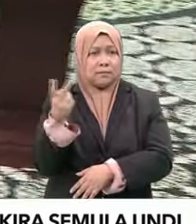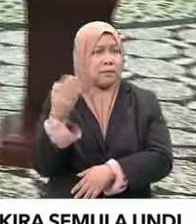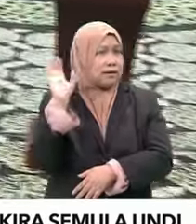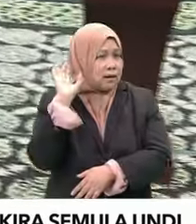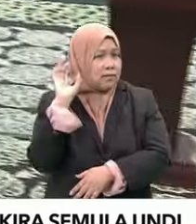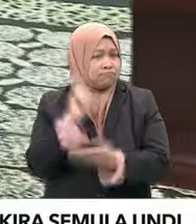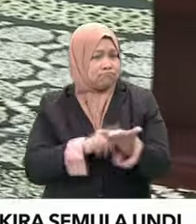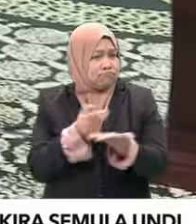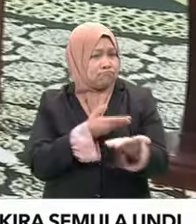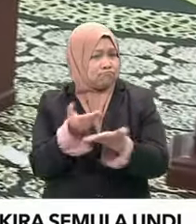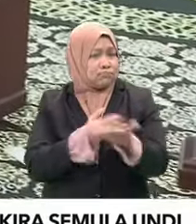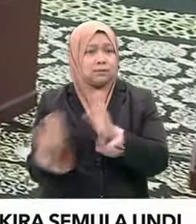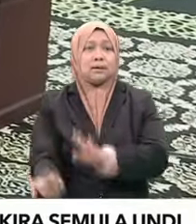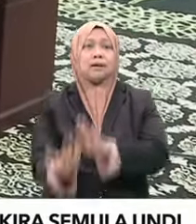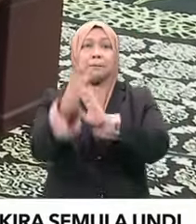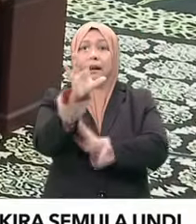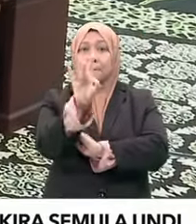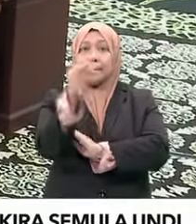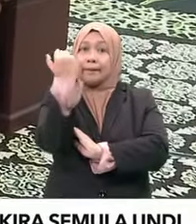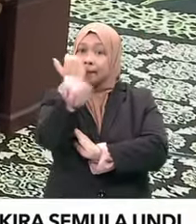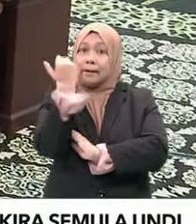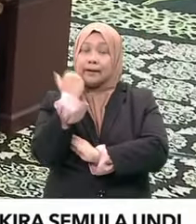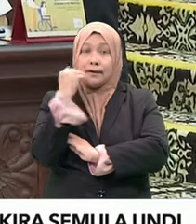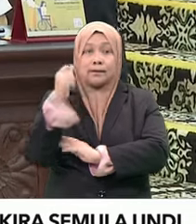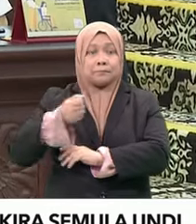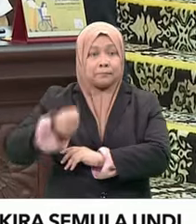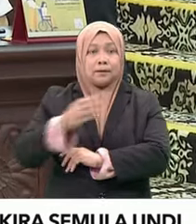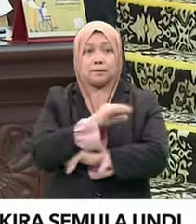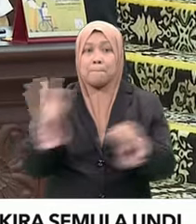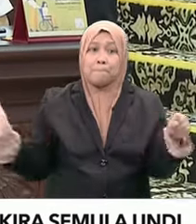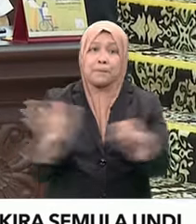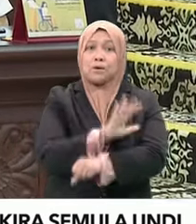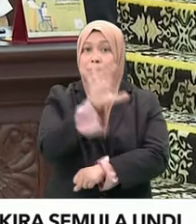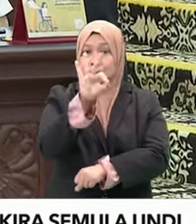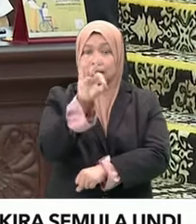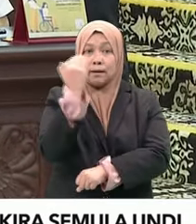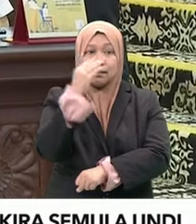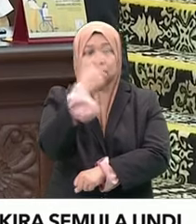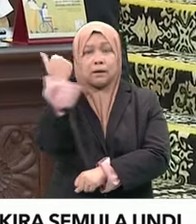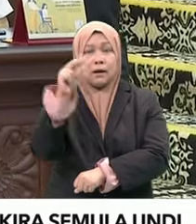Pendengaran berlangsung di hadapan 8 hakim berbanding sidang penuh 9 hakim kerana